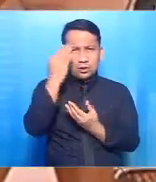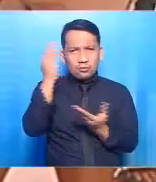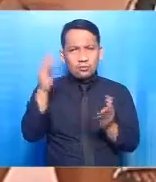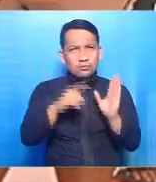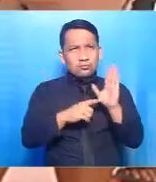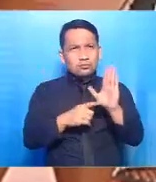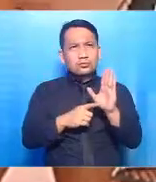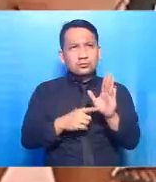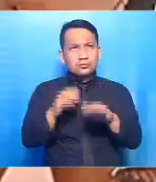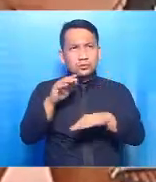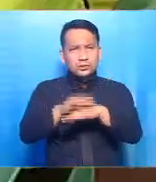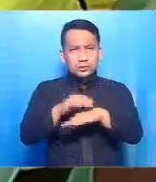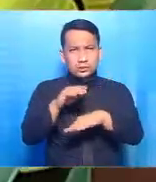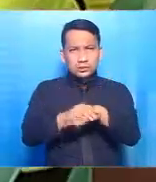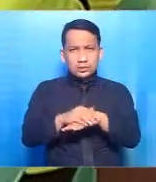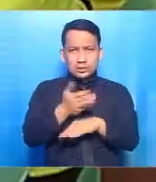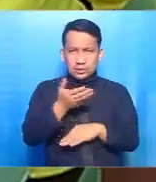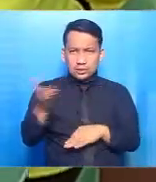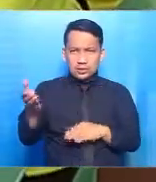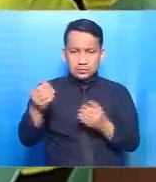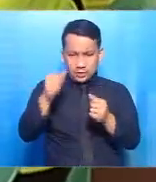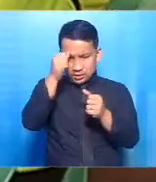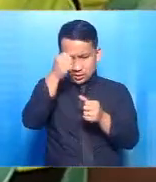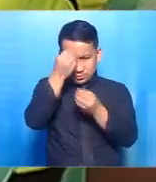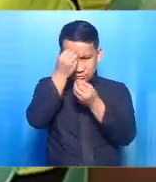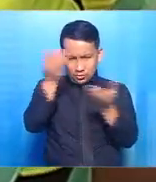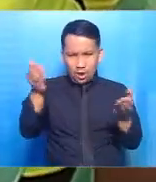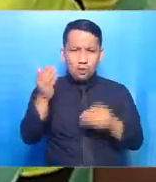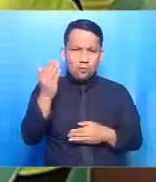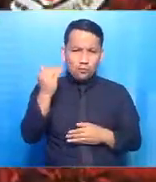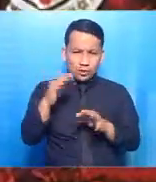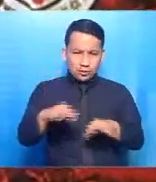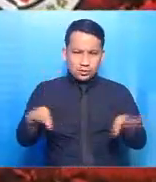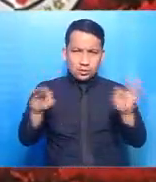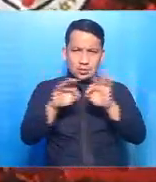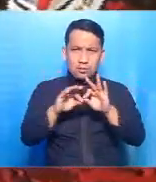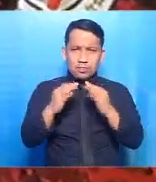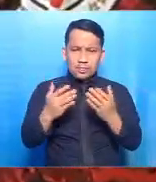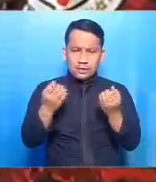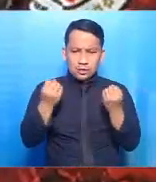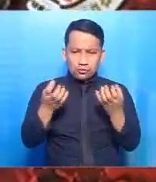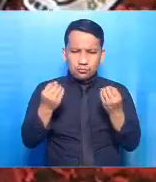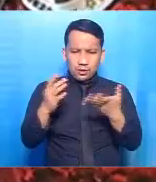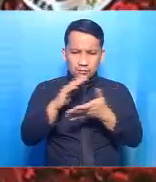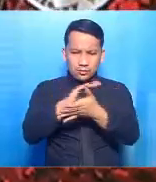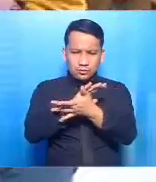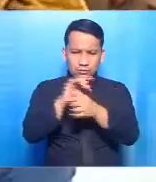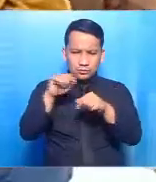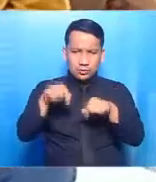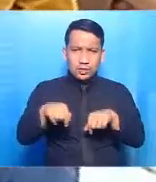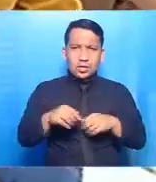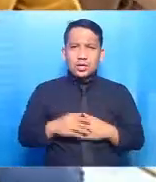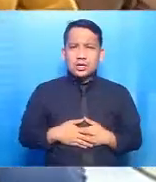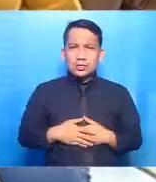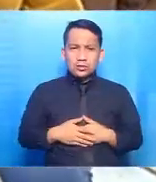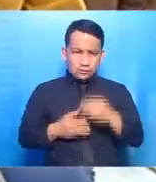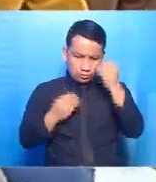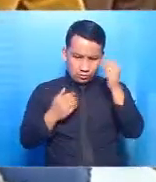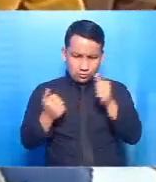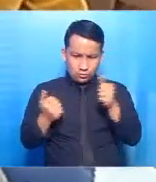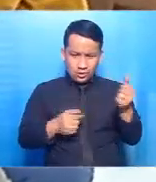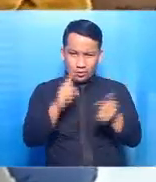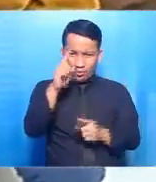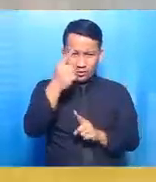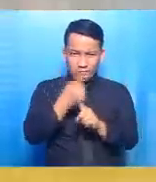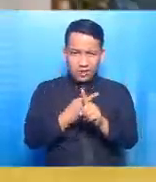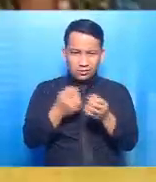daw ito ng lokal na pamahalaan para ipaunawa kung bakit tumiple ang COVID-19 cases sa kanilang lugar sa loob lamang ng isang